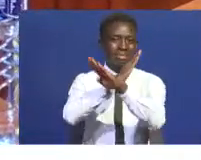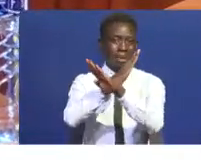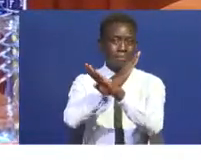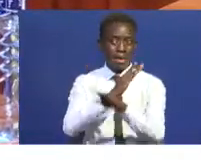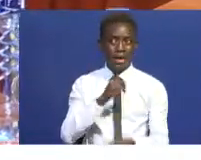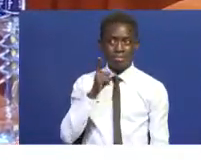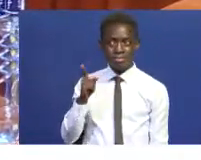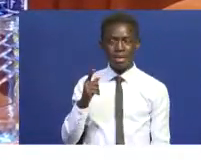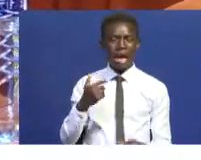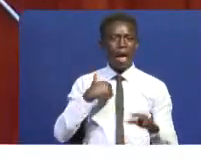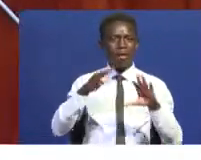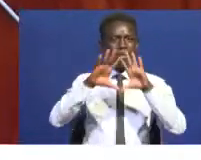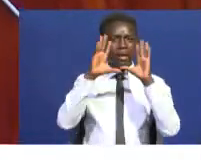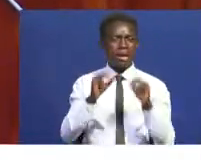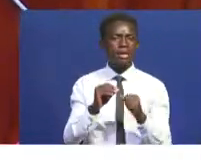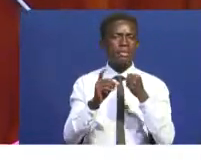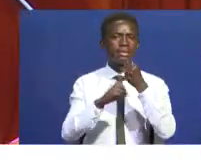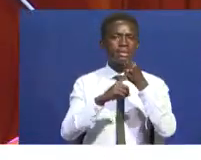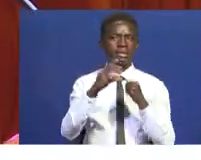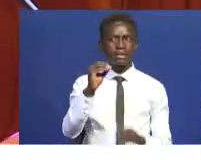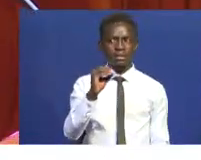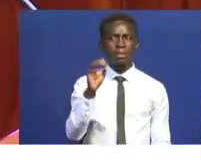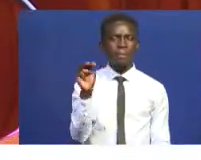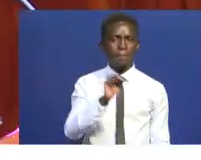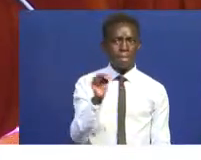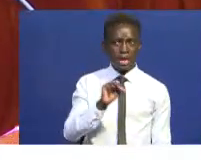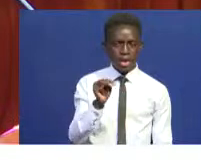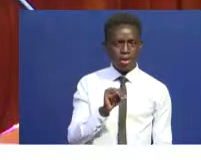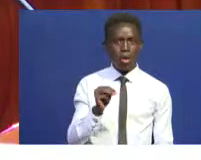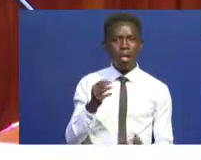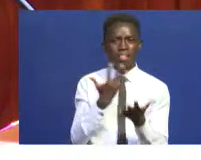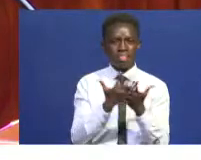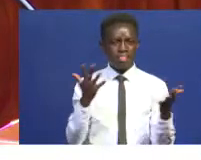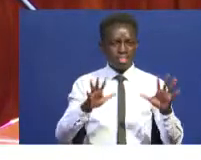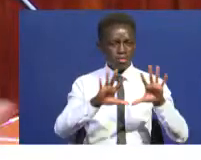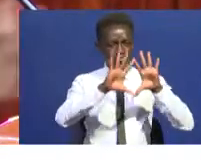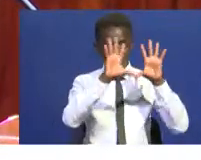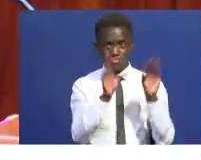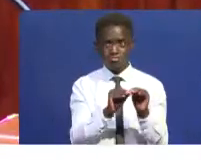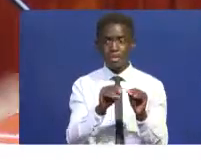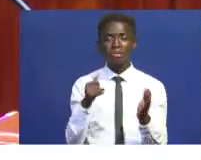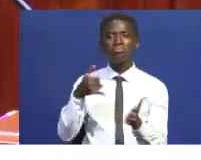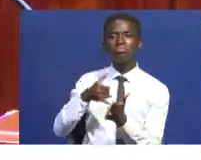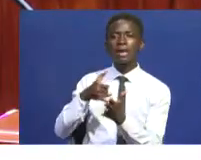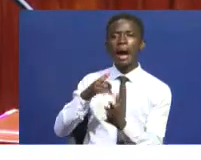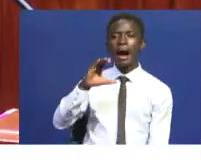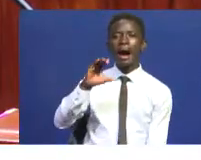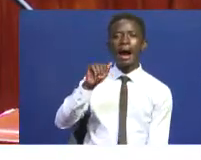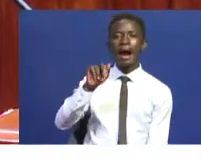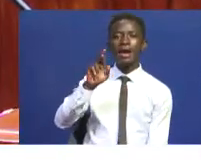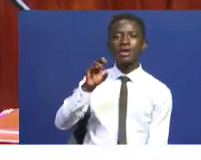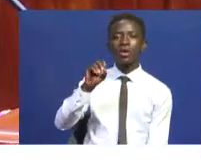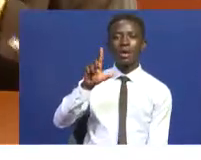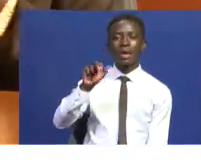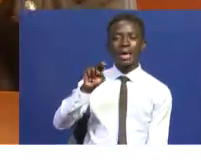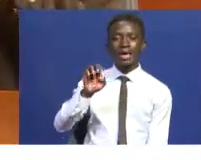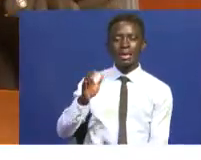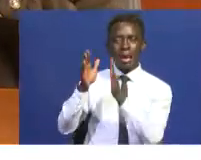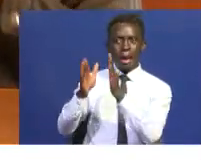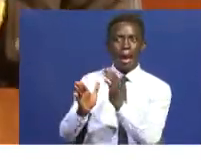thamani ya shilingi milioni 60, pamoja na Caroline Kamende Daudi, ambaye iwapo ataidhinishwa atakuwa balozi wa Kenya nchini